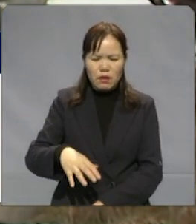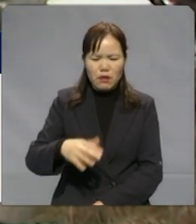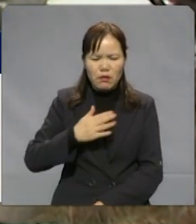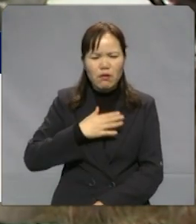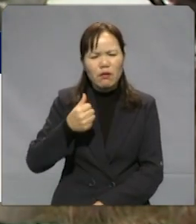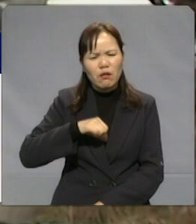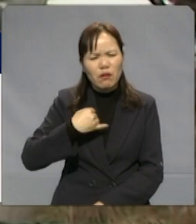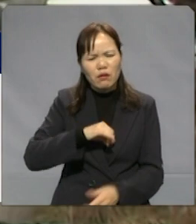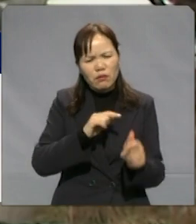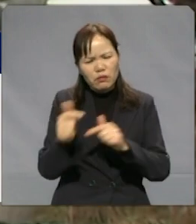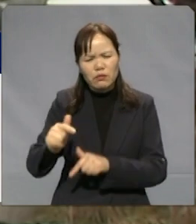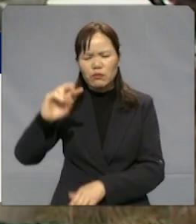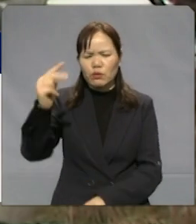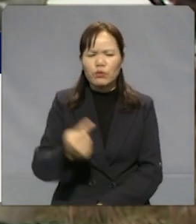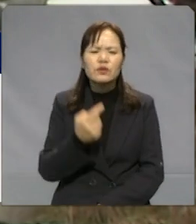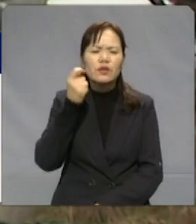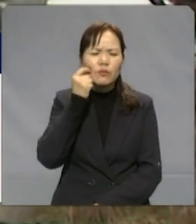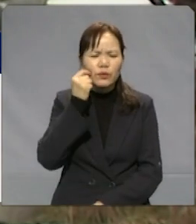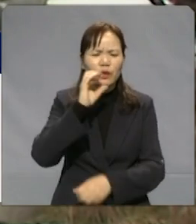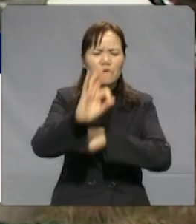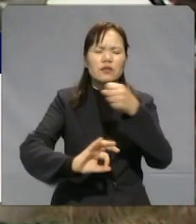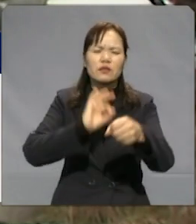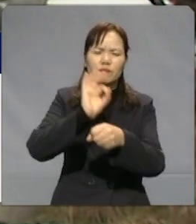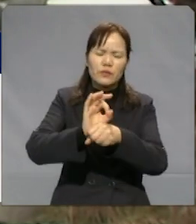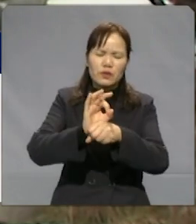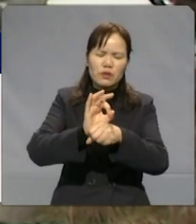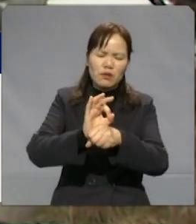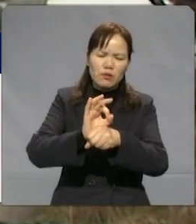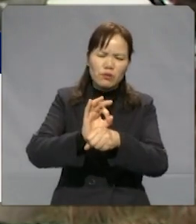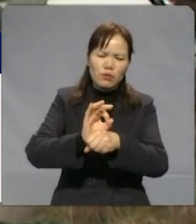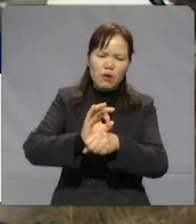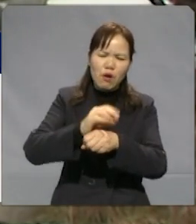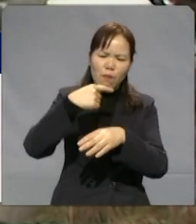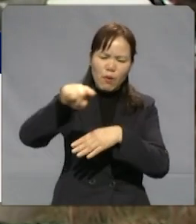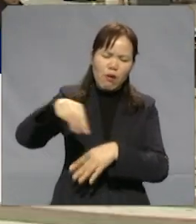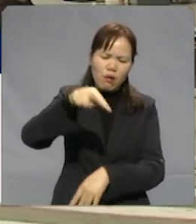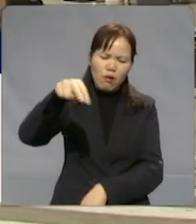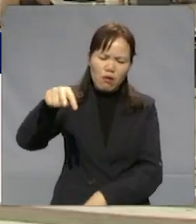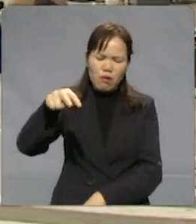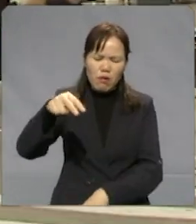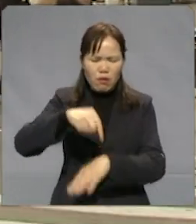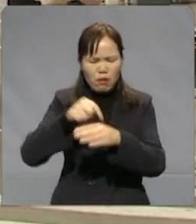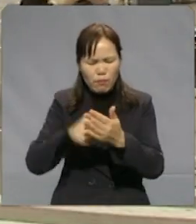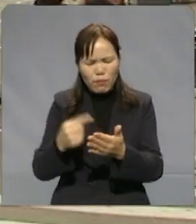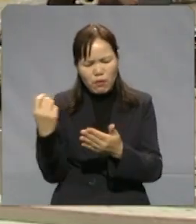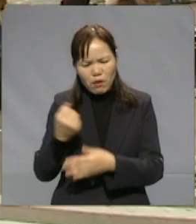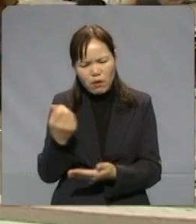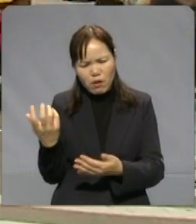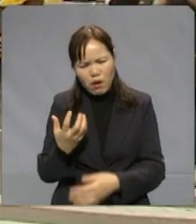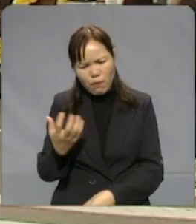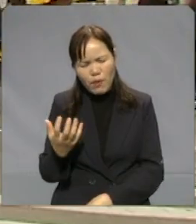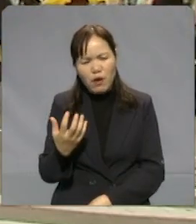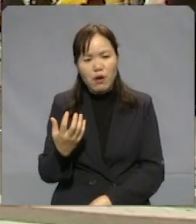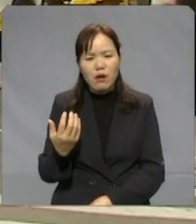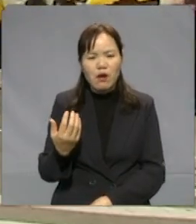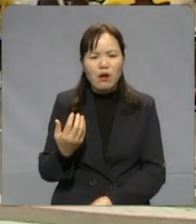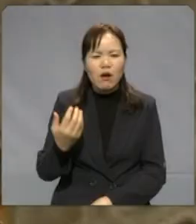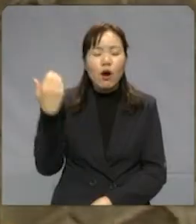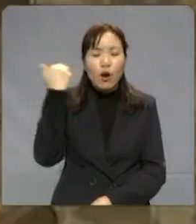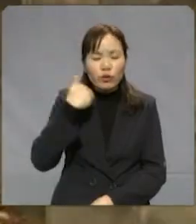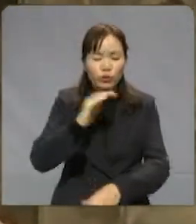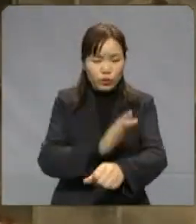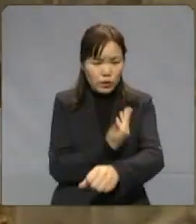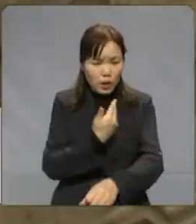동안 밖에서 떠돌고 있다는 사실이 너무 마음이 아프고요. 누구 때문인지 왜